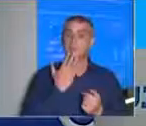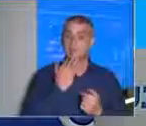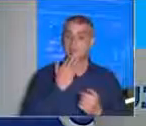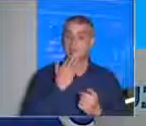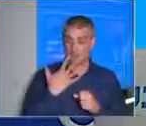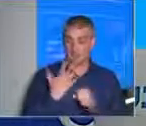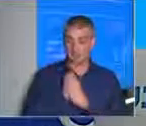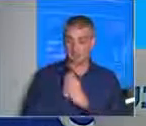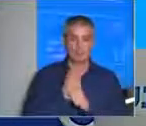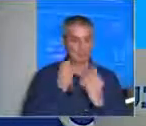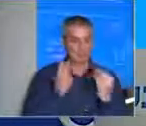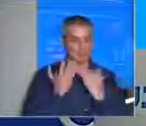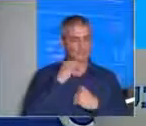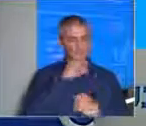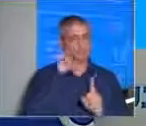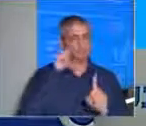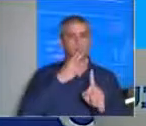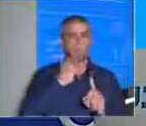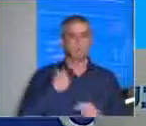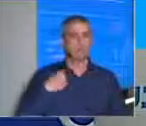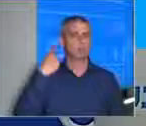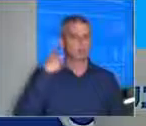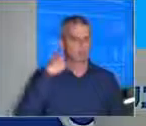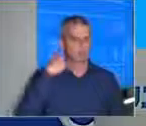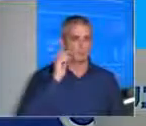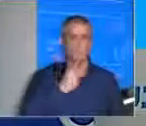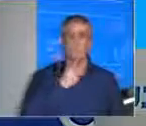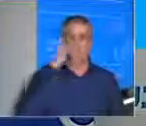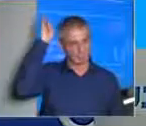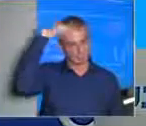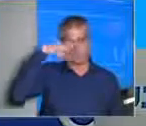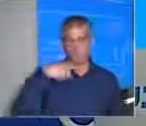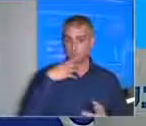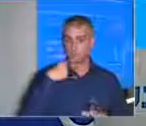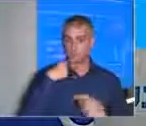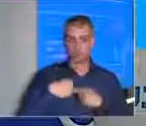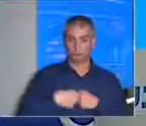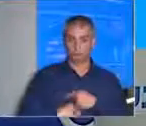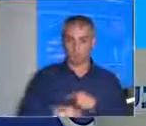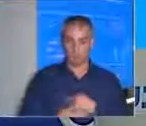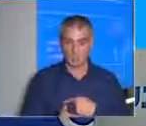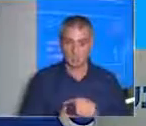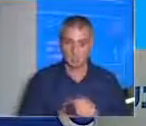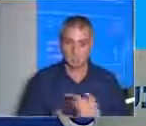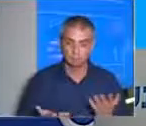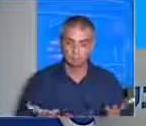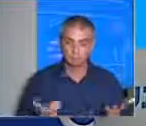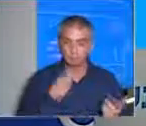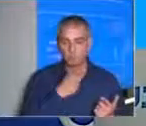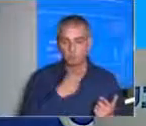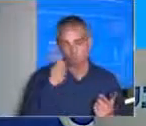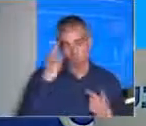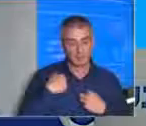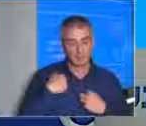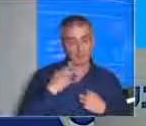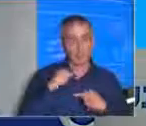שישראל תצליח, לפני הזווית הישראלית, בוא נשמע דברים שטראמפ אמר לאורך השנה, והוא היה